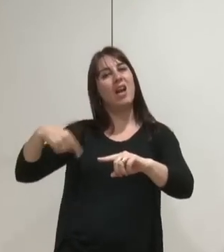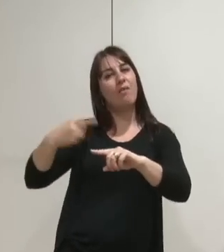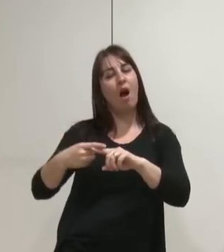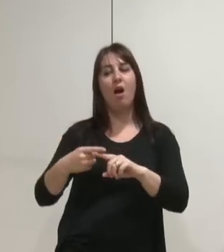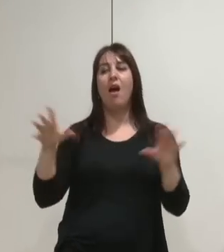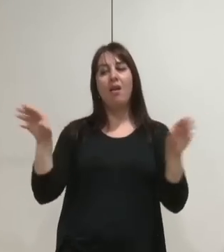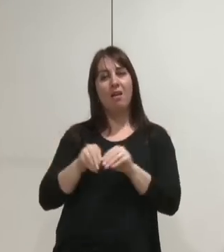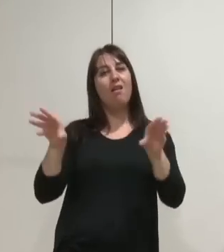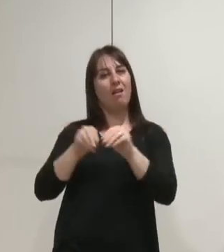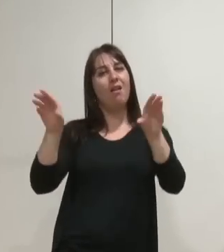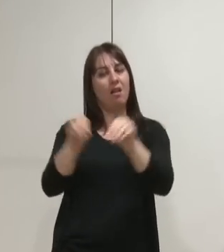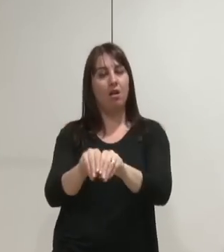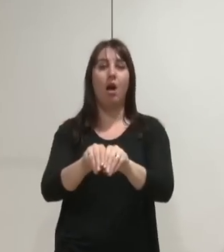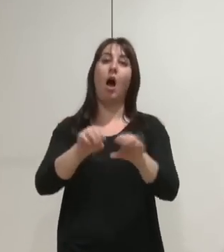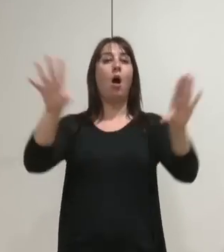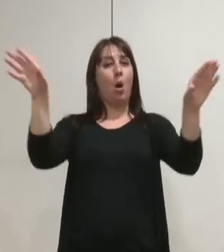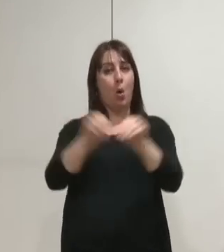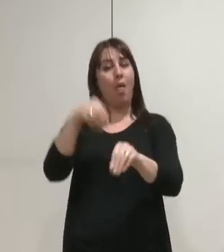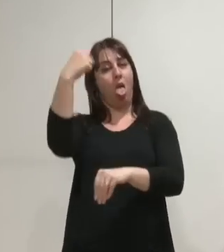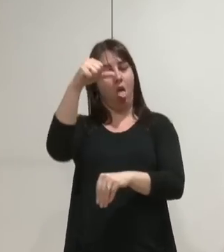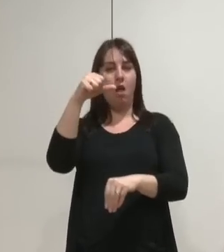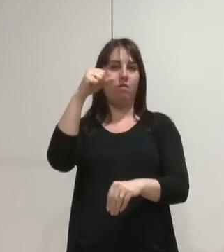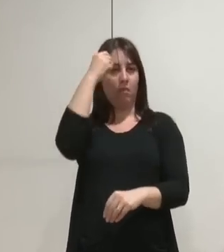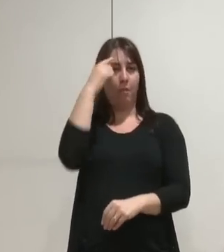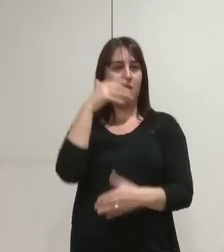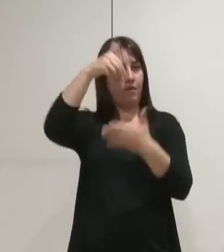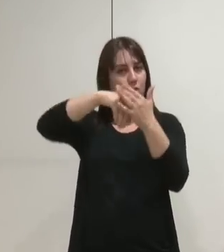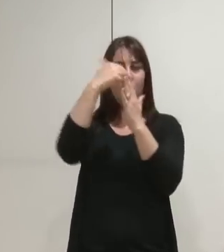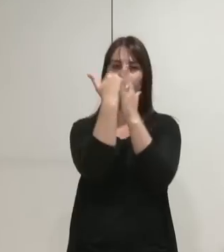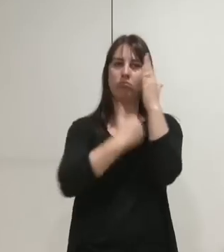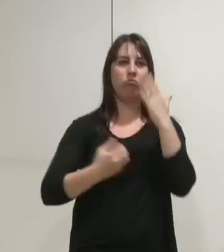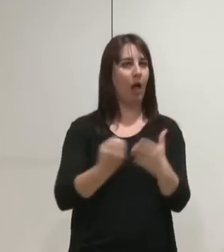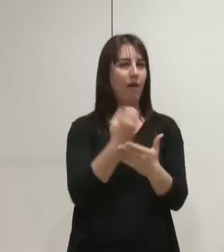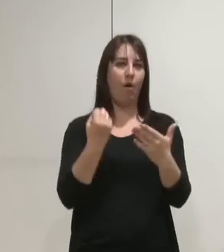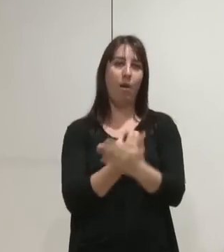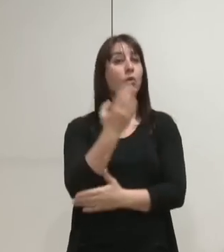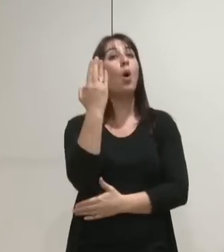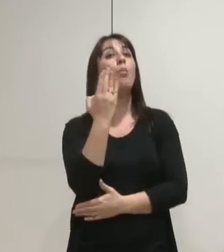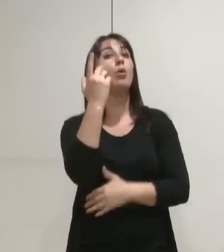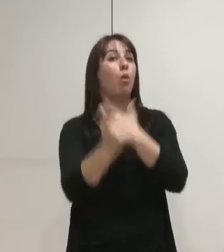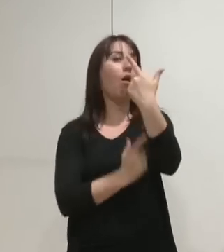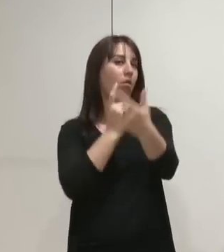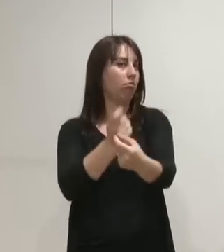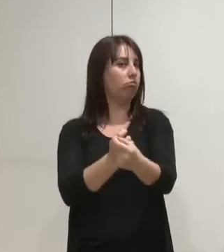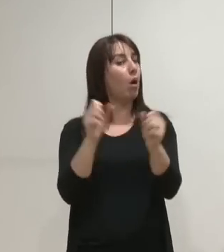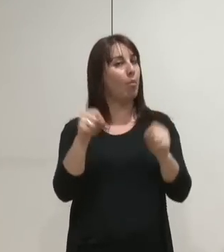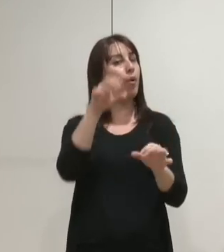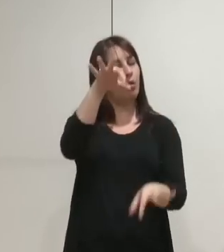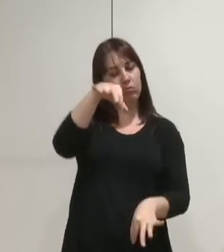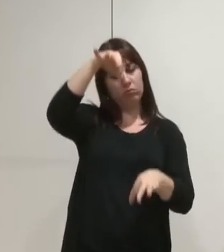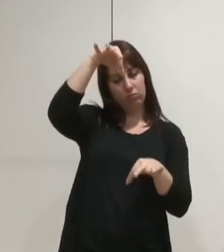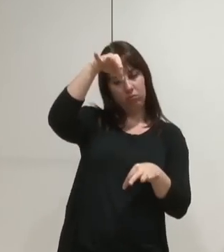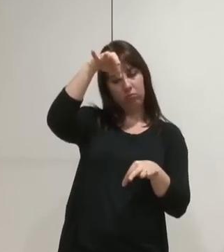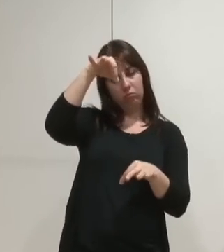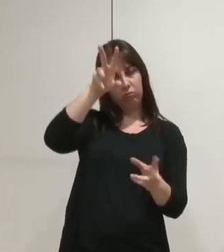mois donc je pense que au travers de ces deux éléments il y a toutes les informations nécessaires qui permettront effectivement d'avoir